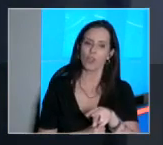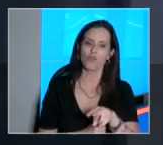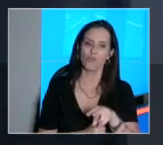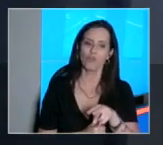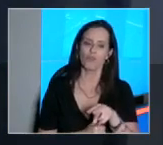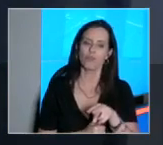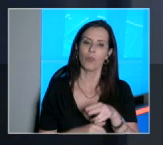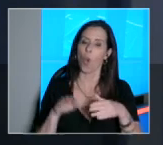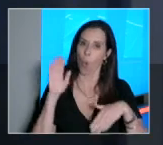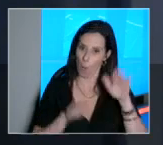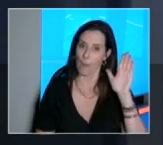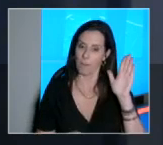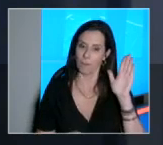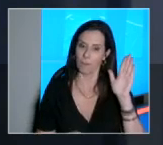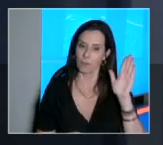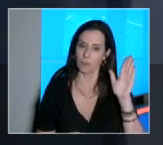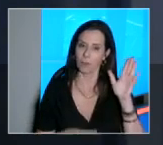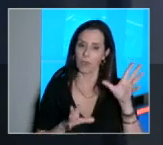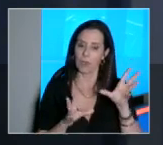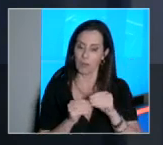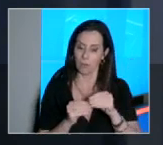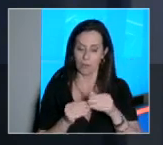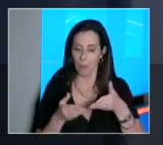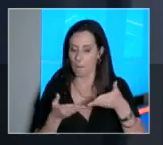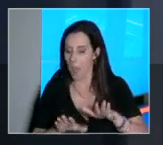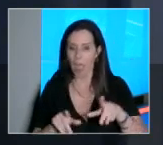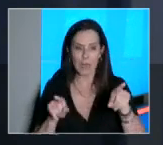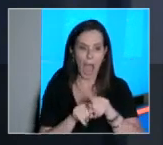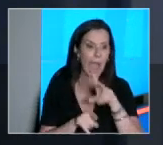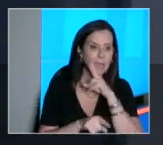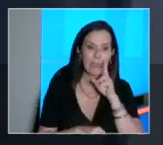יש. רובם עם דרגה ראשונה, ו...